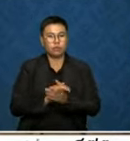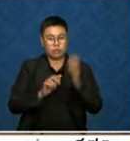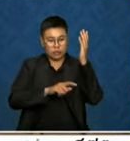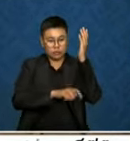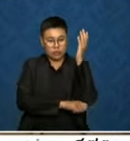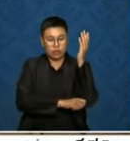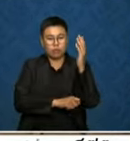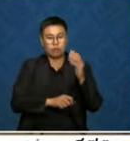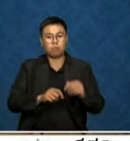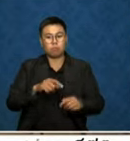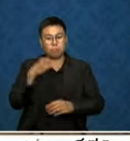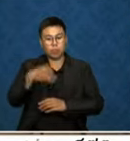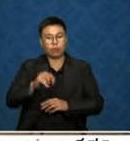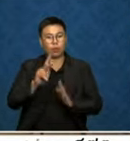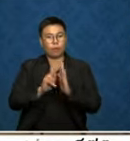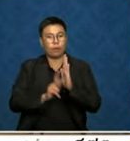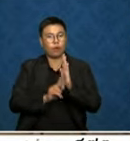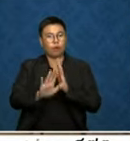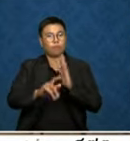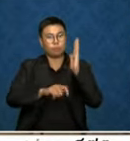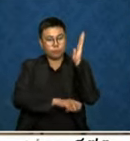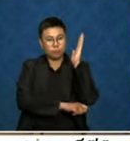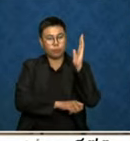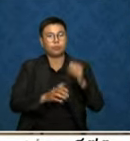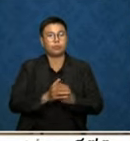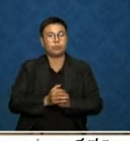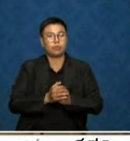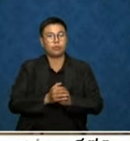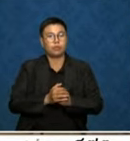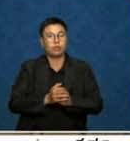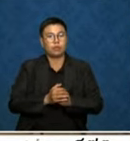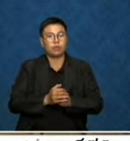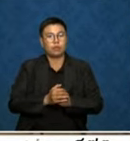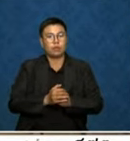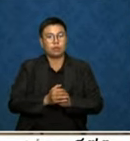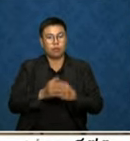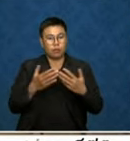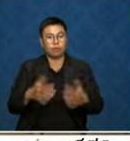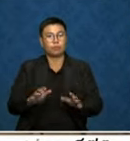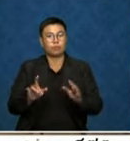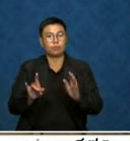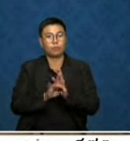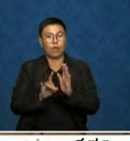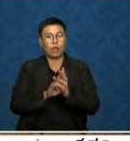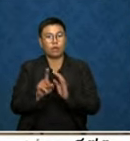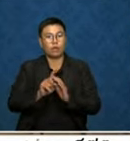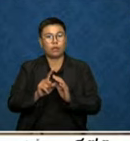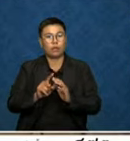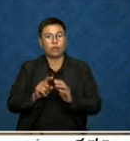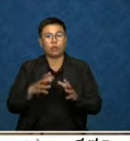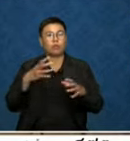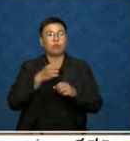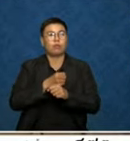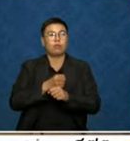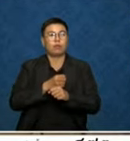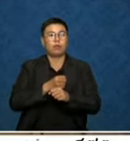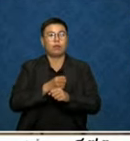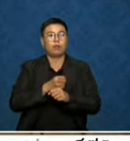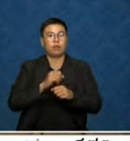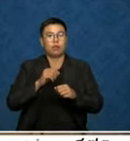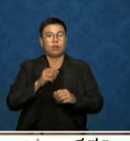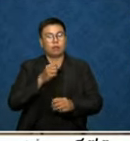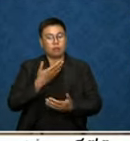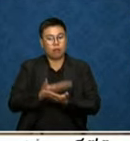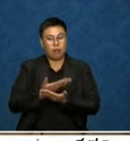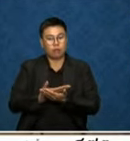ร์ลูกโซ่นะครับเป็นการนำเงินของคนข้างหลังมาจ่ายให้คนข้างหน้าแล้วสุดท้ายเนี่ยวงก็แตกเนื่องจากว่าไม่มี